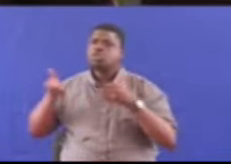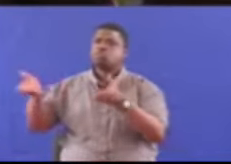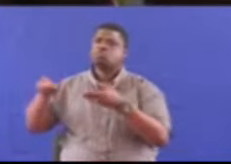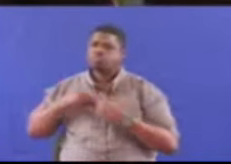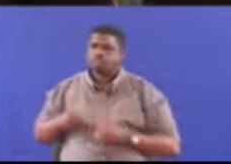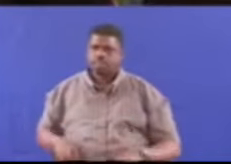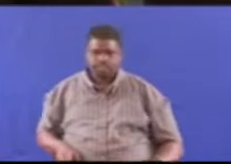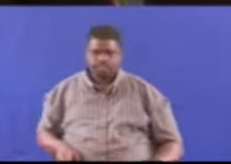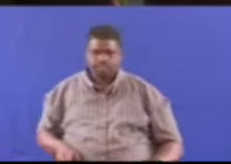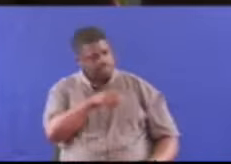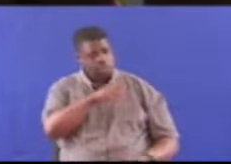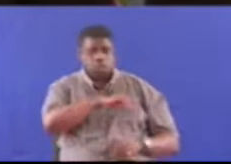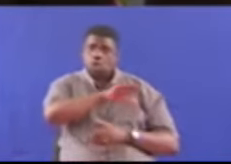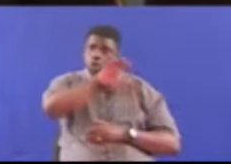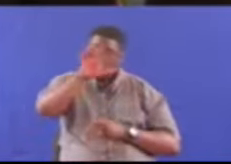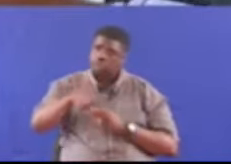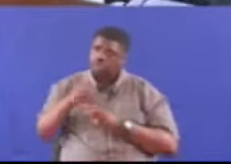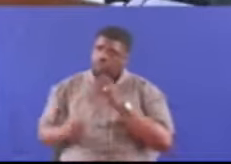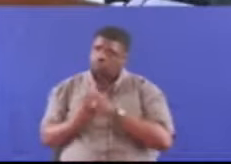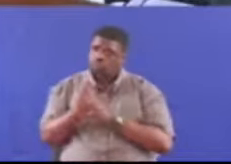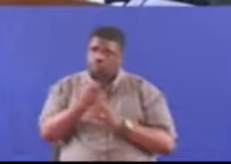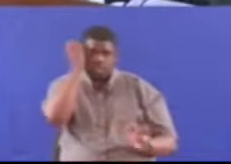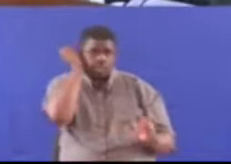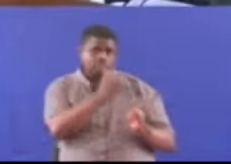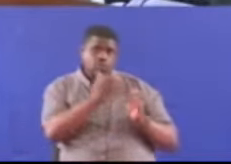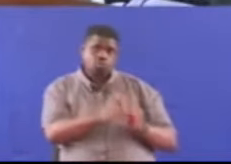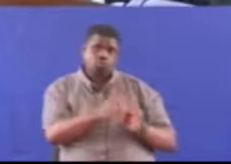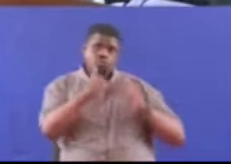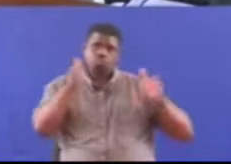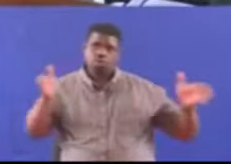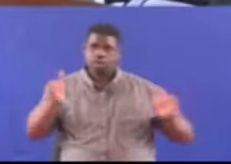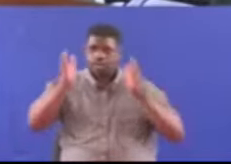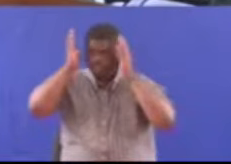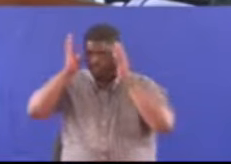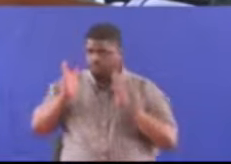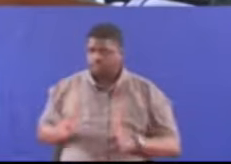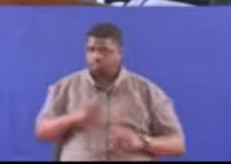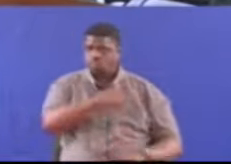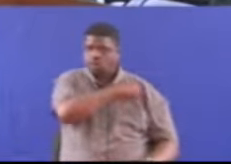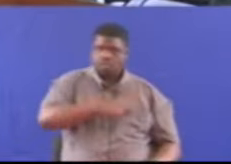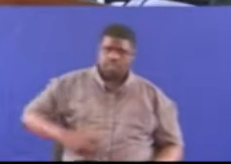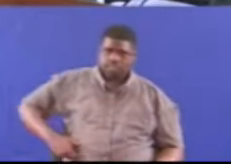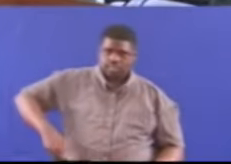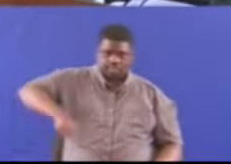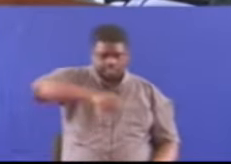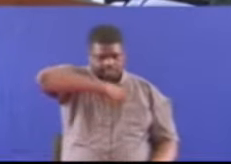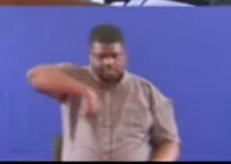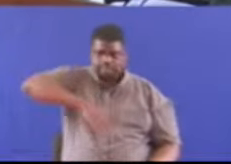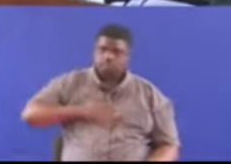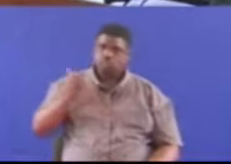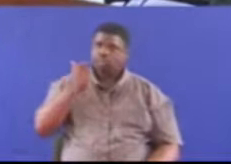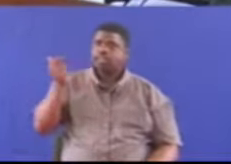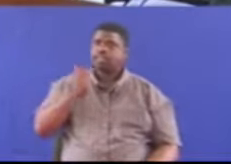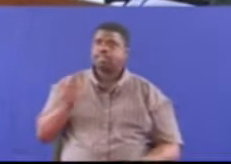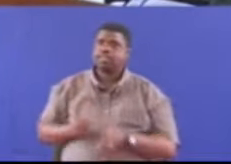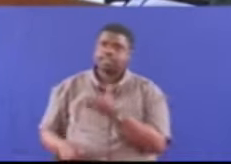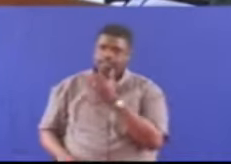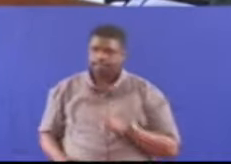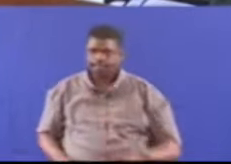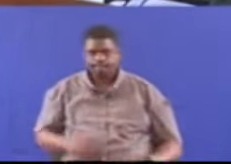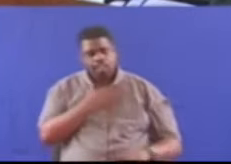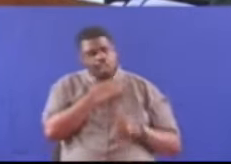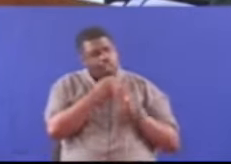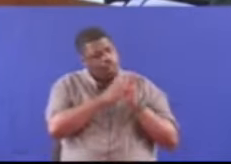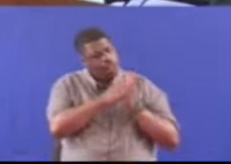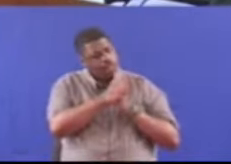hili lote limetokana na dhamira kubwa ya Mheshimiwa Rais wetu wa Jamhuri ya Muungano wa Tanzania. Tunatamani mbele